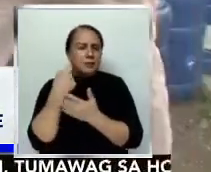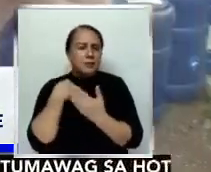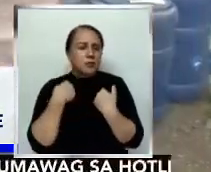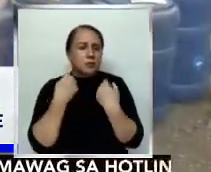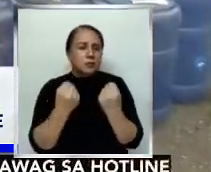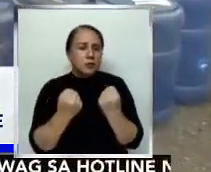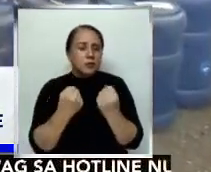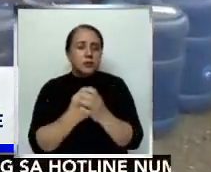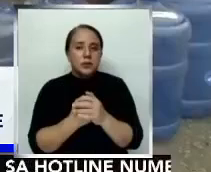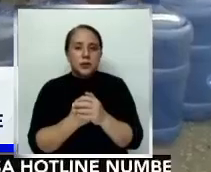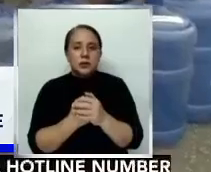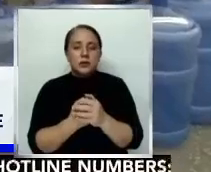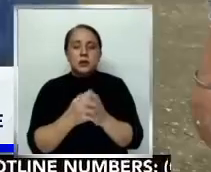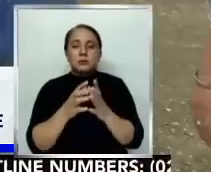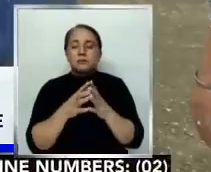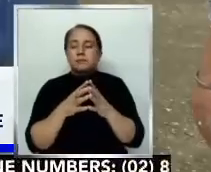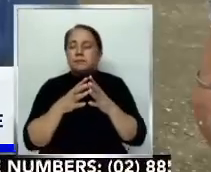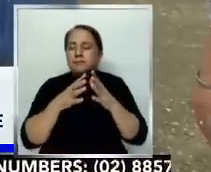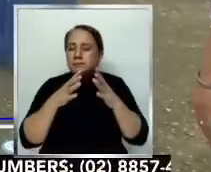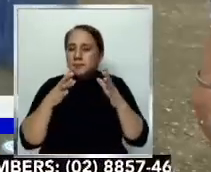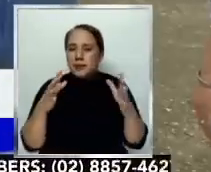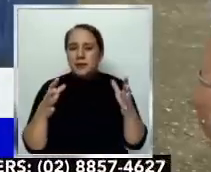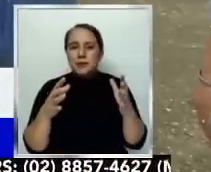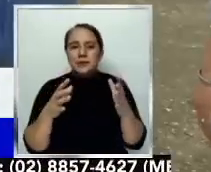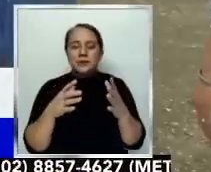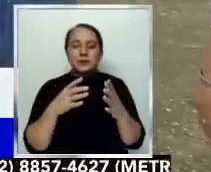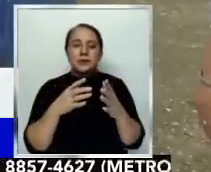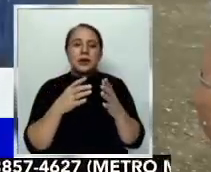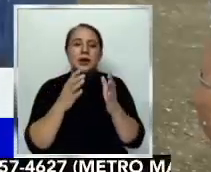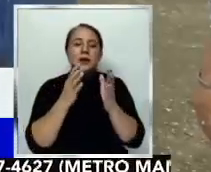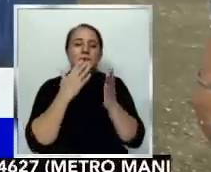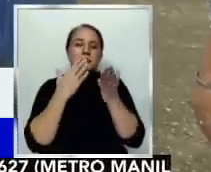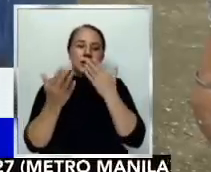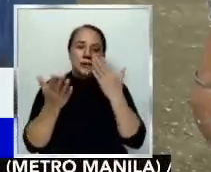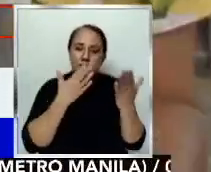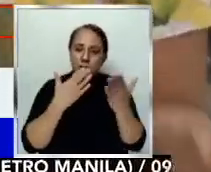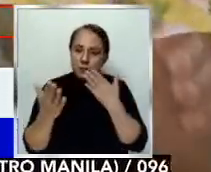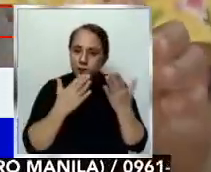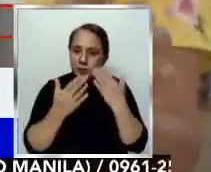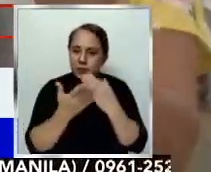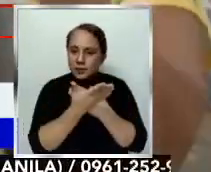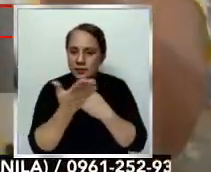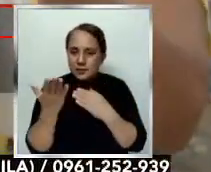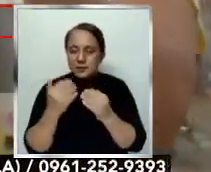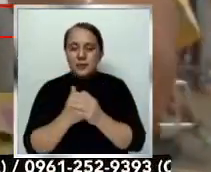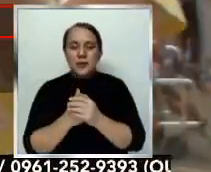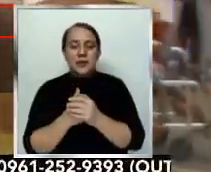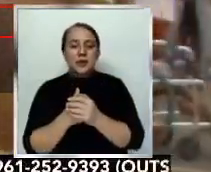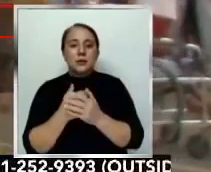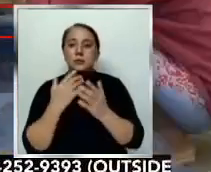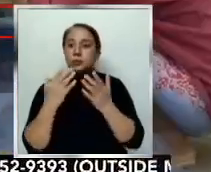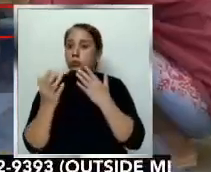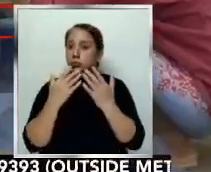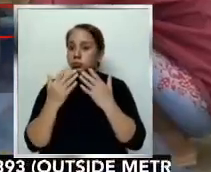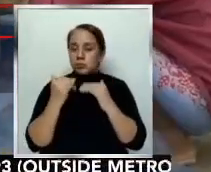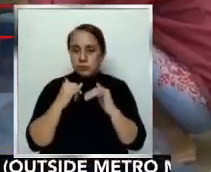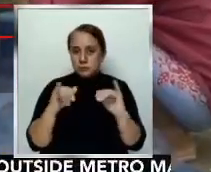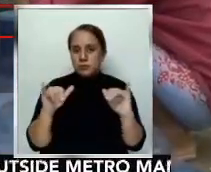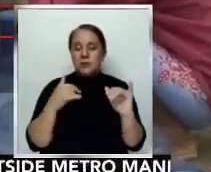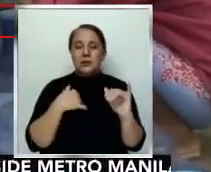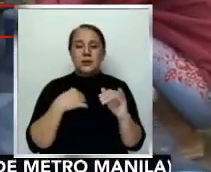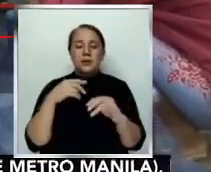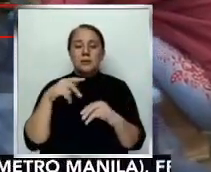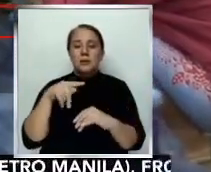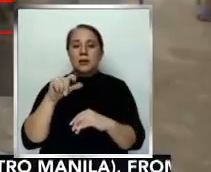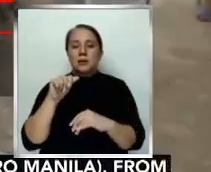Talagang malaking hingi naming papasalamat po sa inyo. Maraming salamat din sa Planet Water